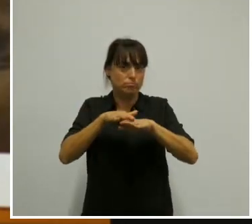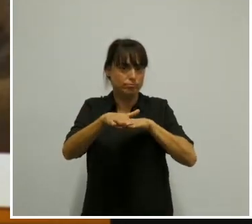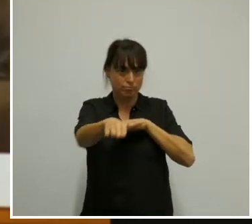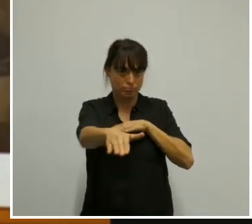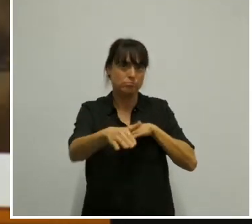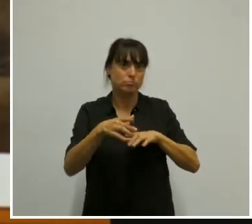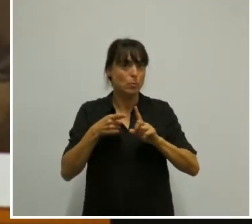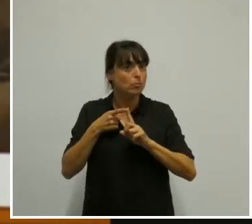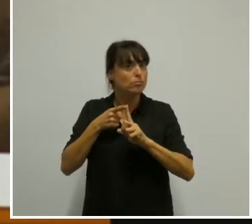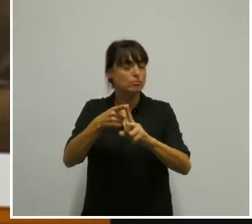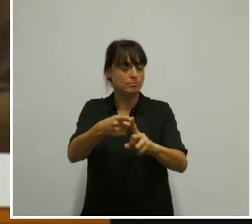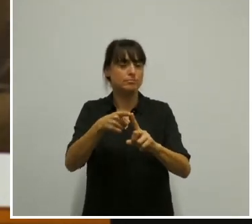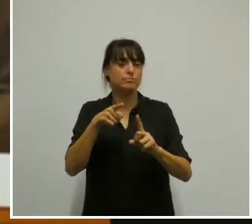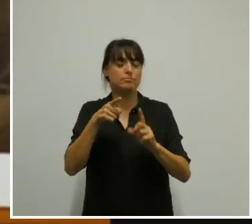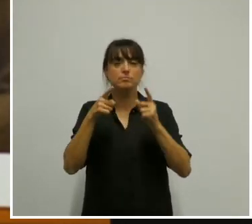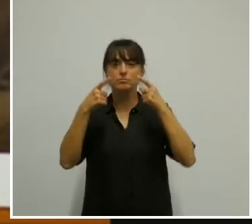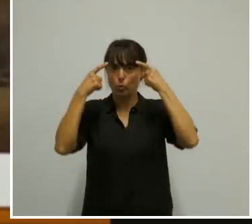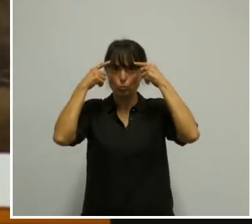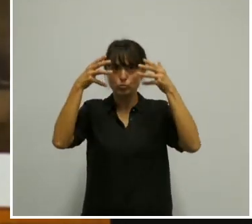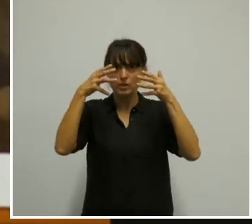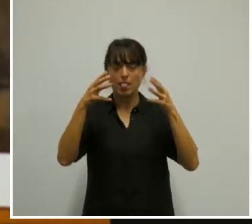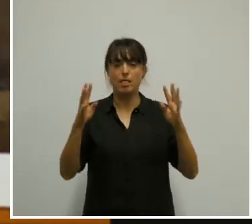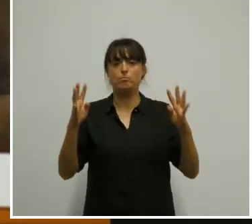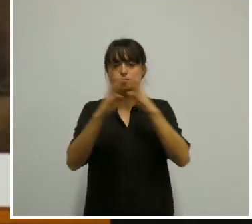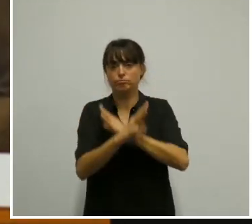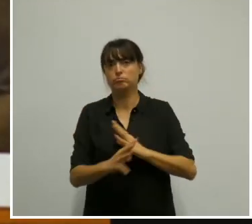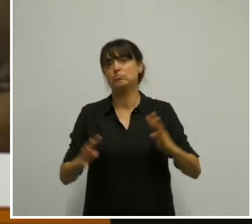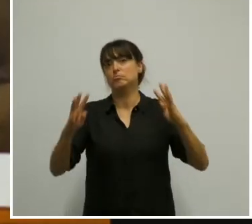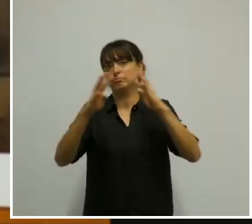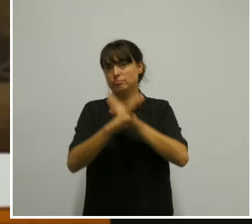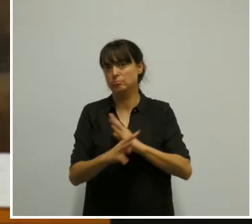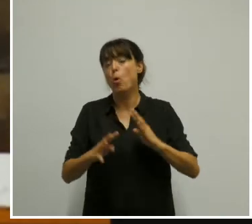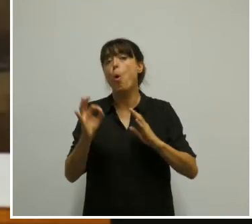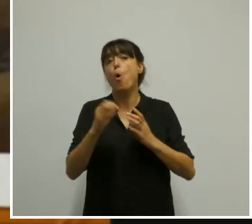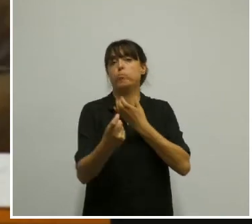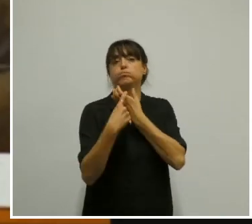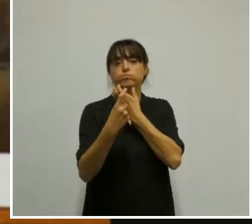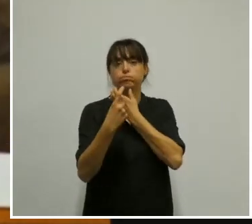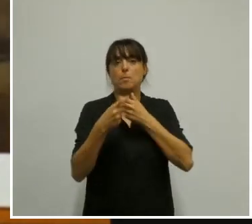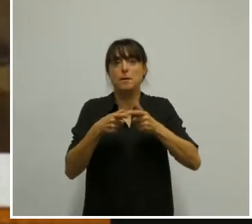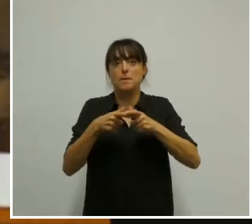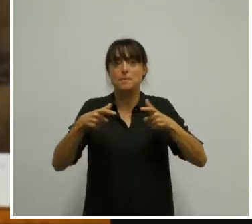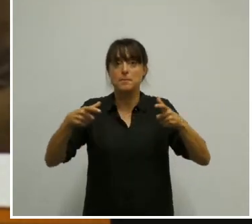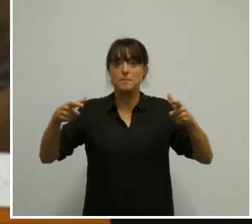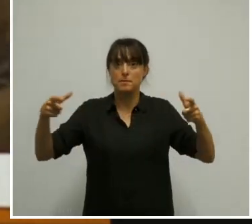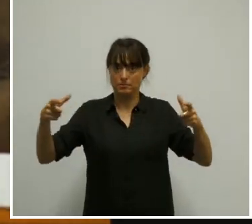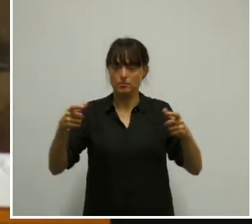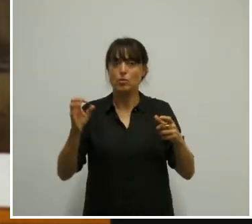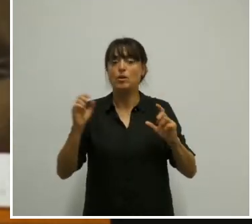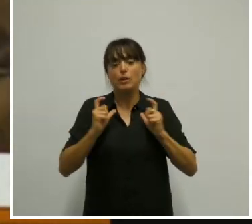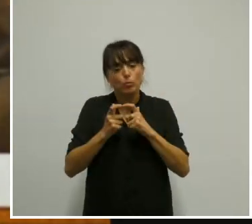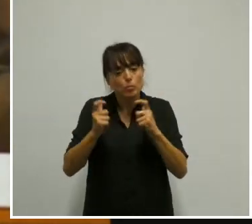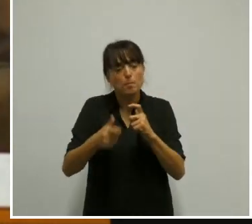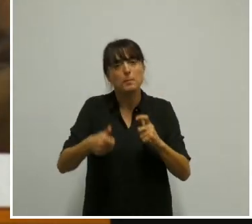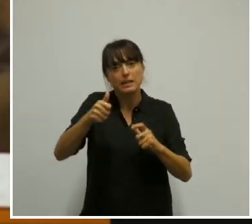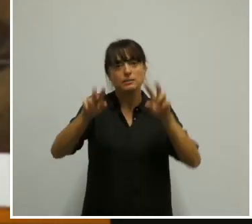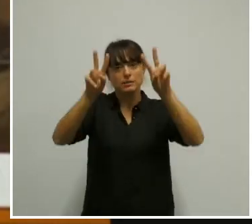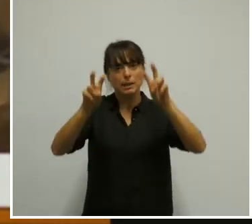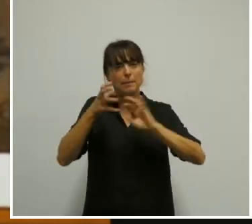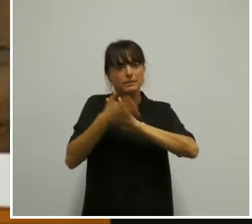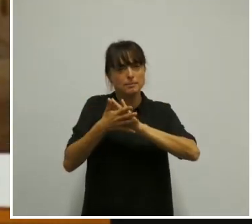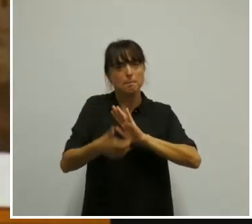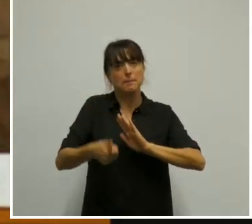vagi transformant a mesura que cada vegada més escoles participin, doncs que pugui venir més sessions, més temes. O